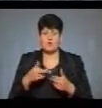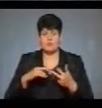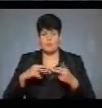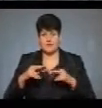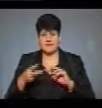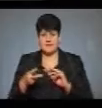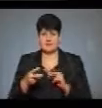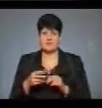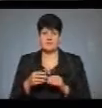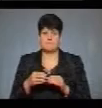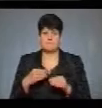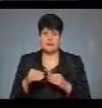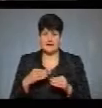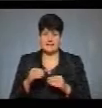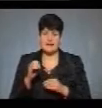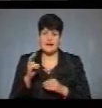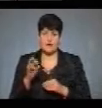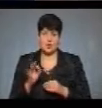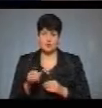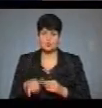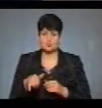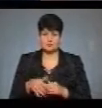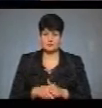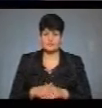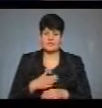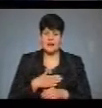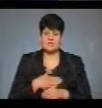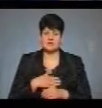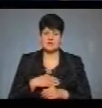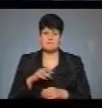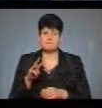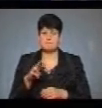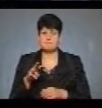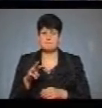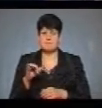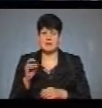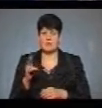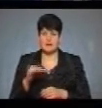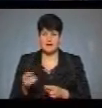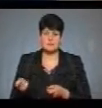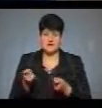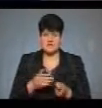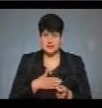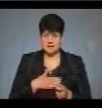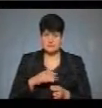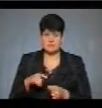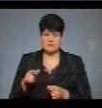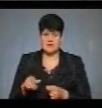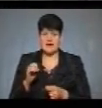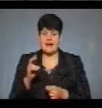обміняти поліетиленовий пакет на екосумку. Наш Миколай приніс такі нашим мешканцям такі